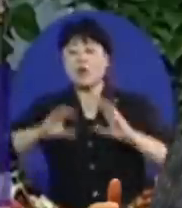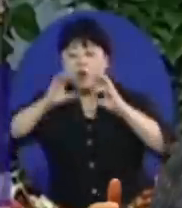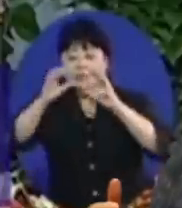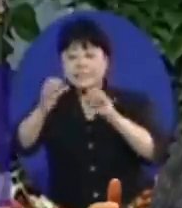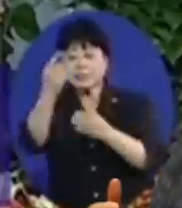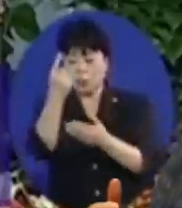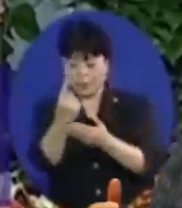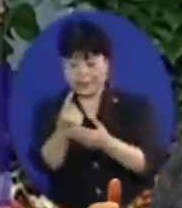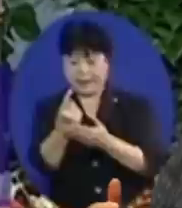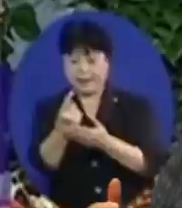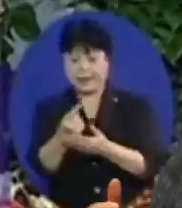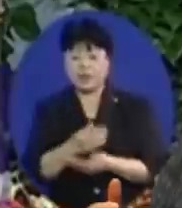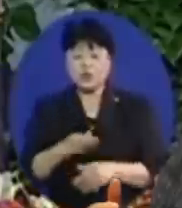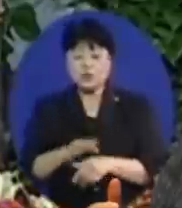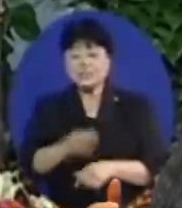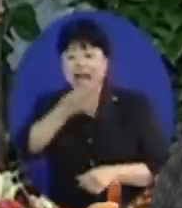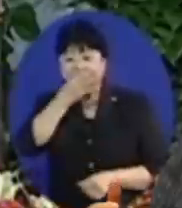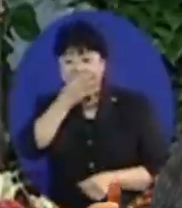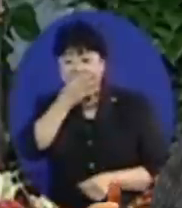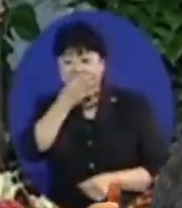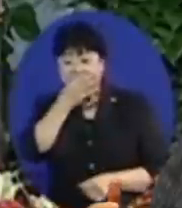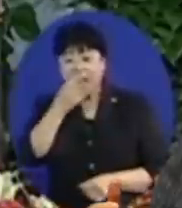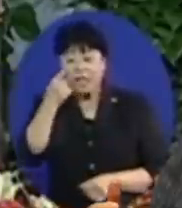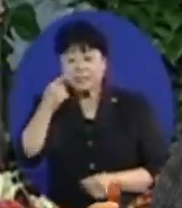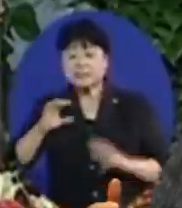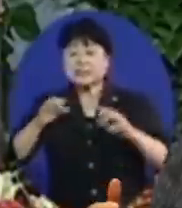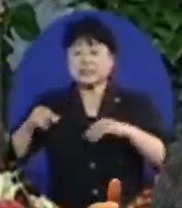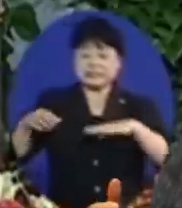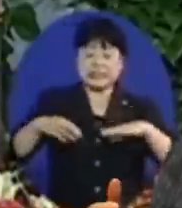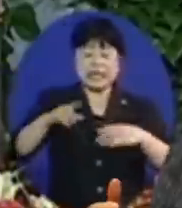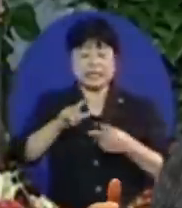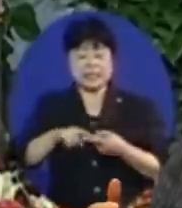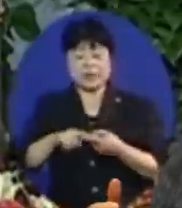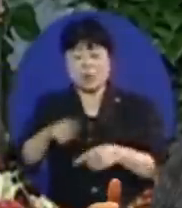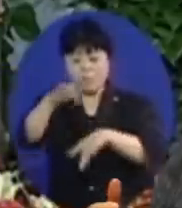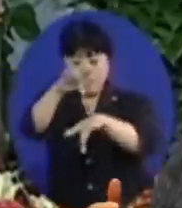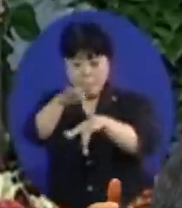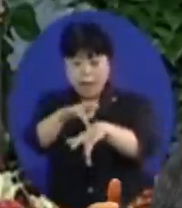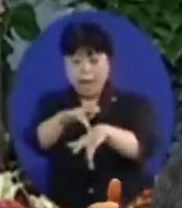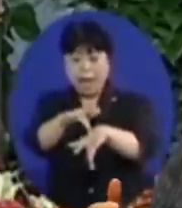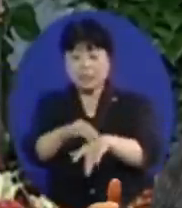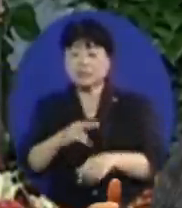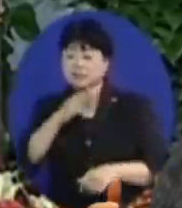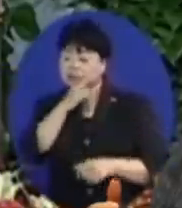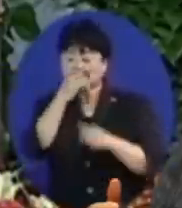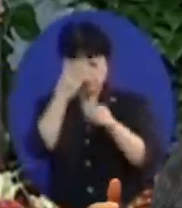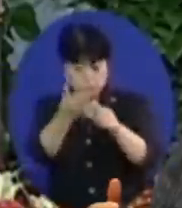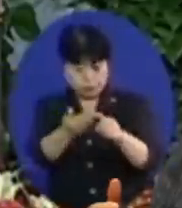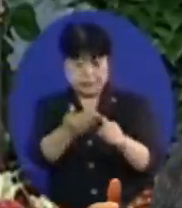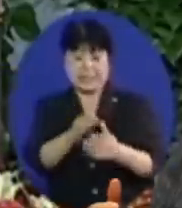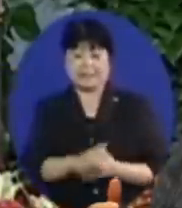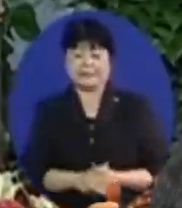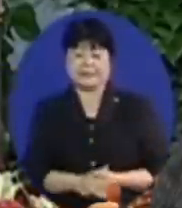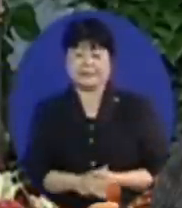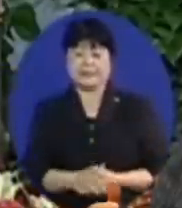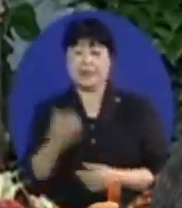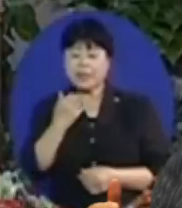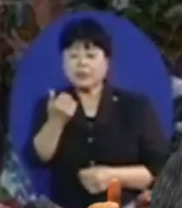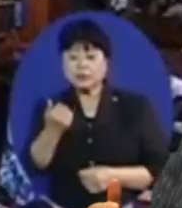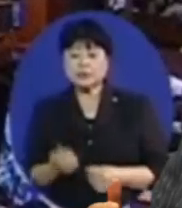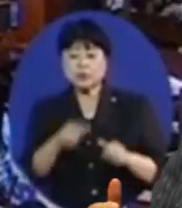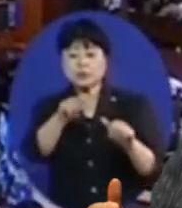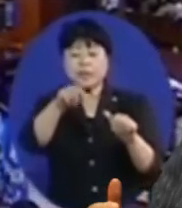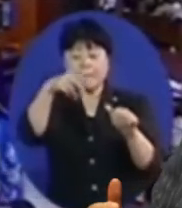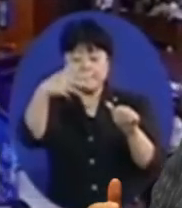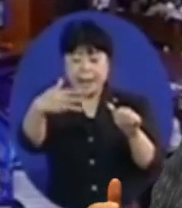것이라. 육신의 정욕과 안목의 정욕과 이생의 자랑을 따라서 마귀는 우리에게 의심을 갖다 주는 것입니다. 베드로전서 5장